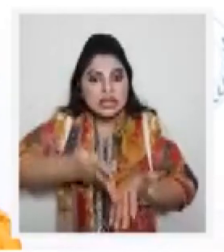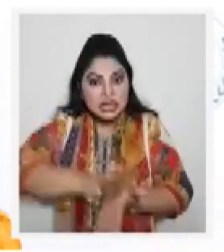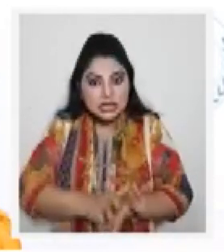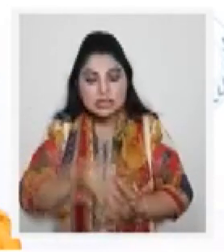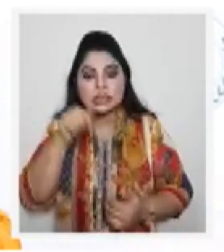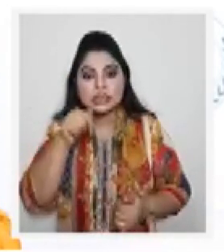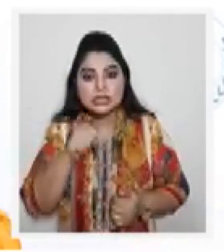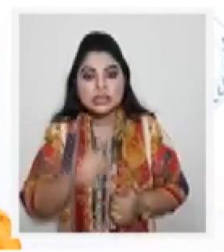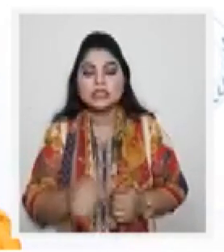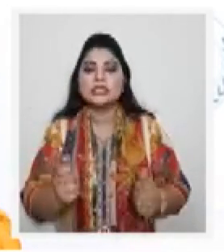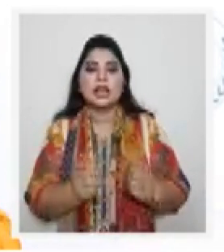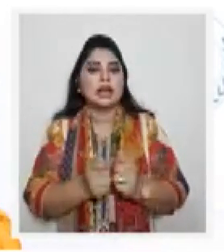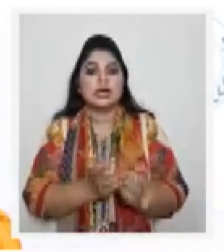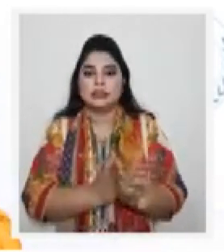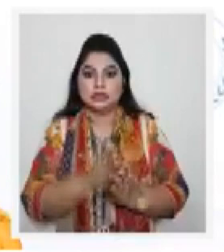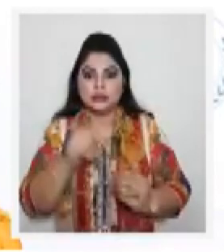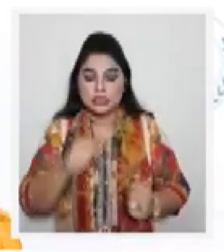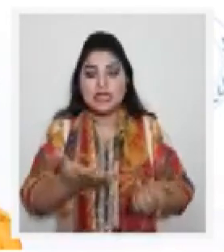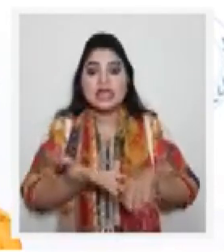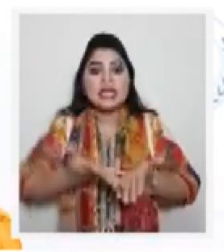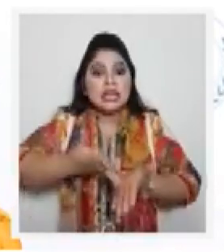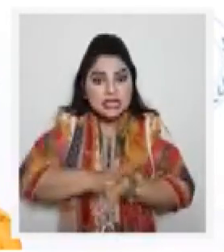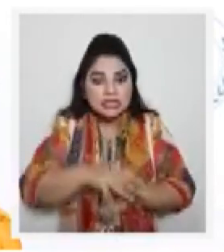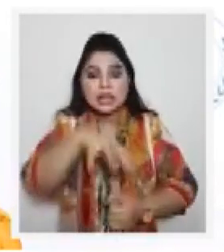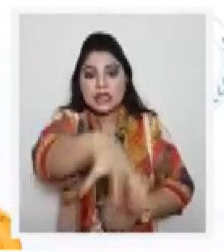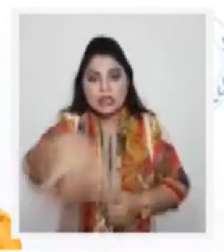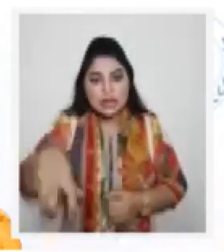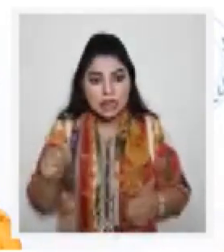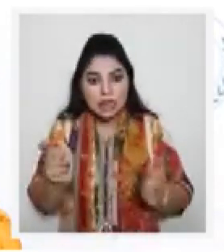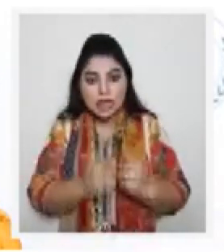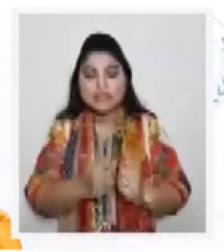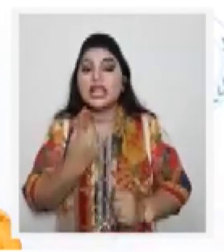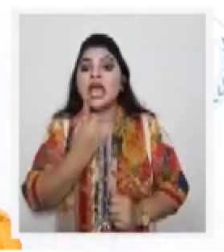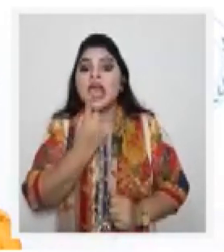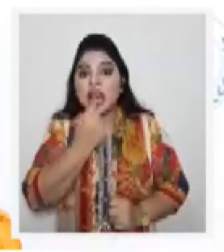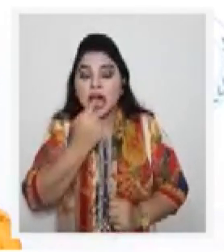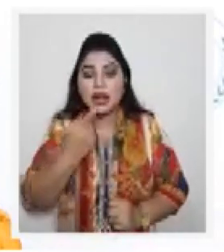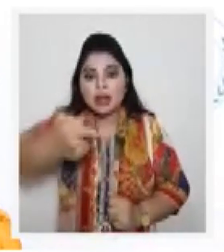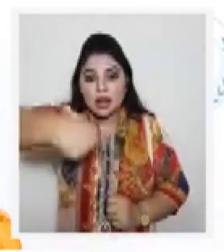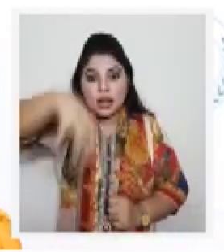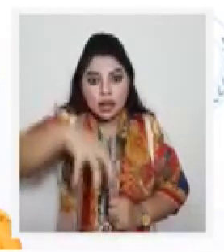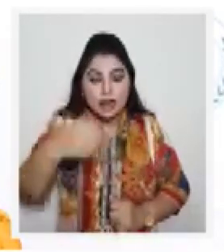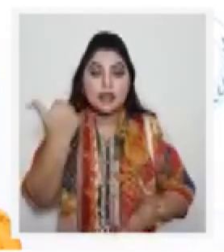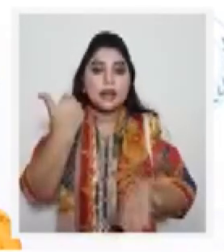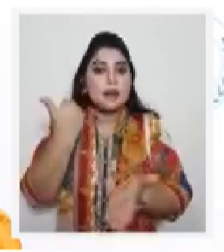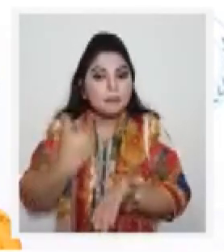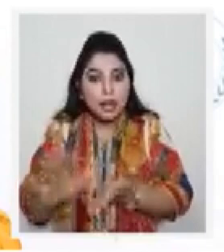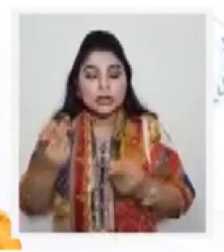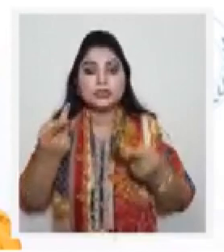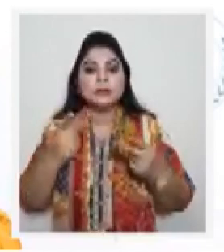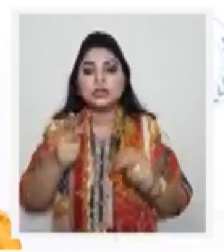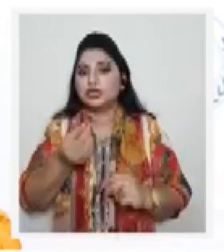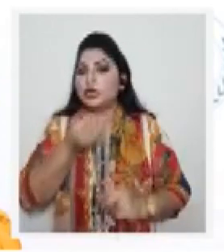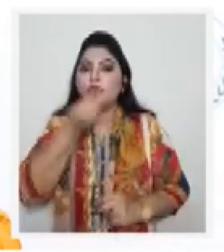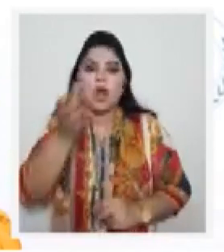এবং কম ঝুঁকির উপর নির্ভর করে। জোনিং পদ্ধতি স্থায়ী কোনো বিষয় নয়, কাজেই স্থায়ীভাবে কোনো অঞ্চল বা